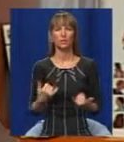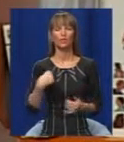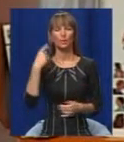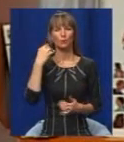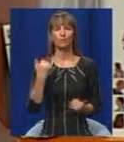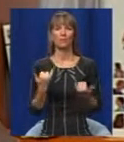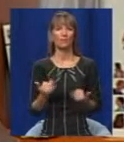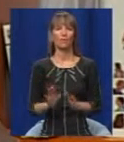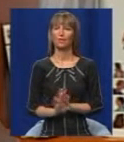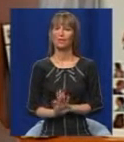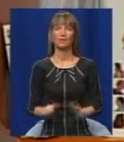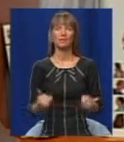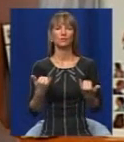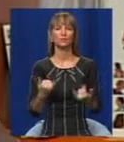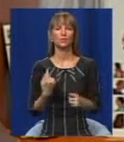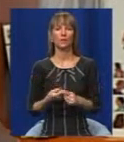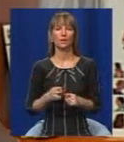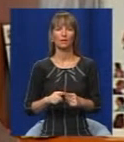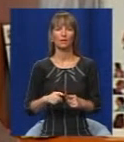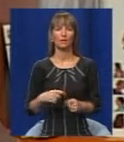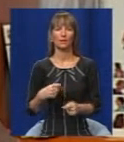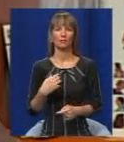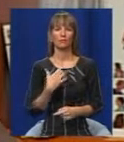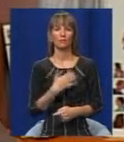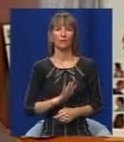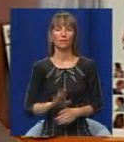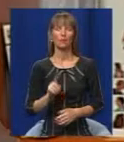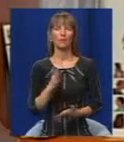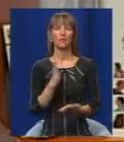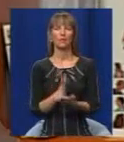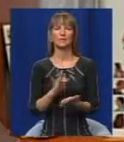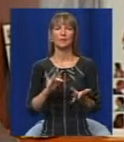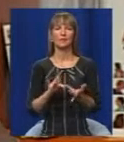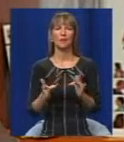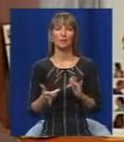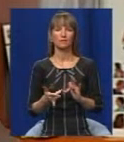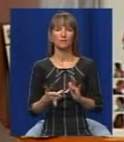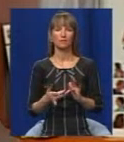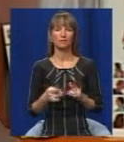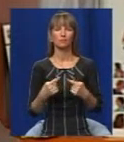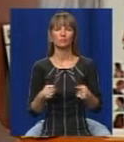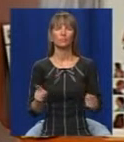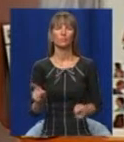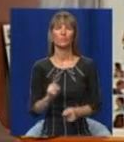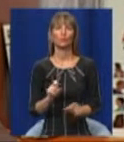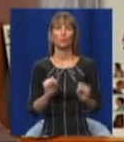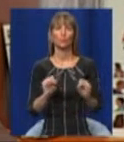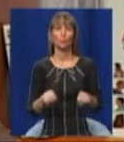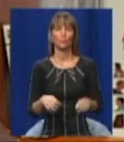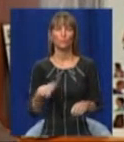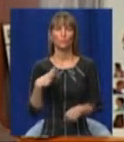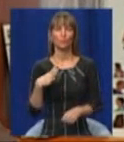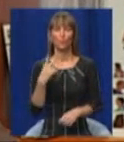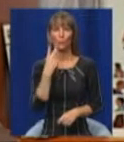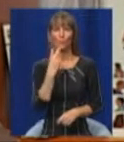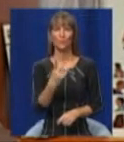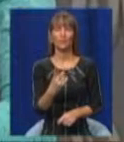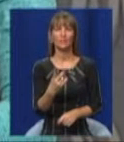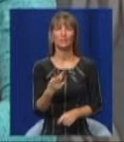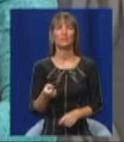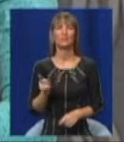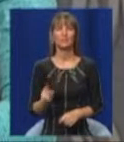Зараз газета не актуальна, тому що є інтернет, всяке таке. Ну, щоб можна було побачити. Ну, це дійсно